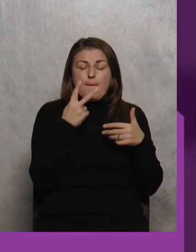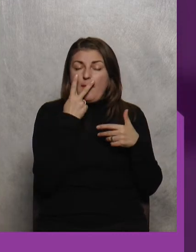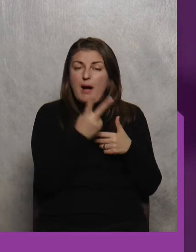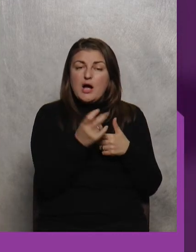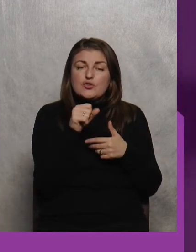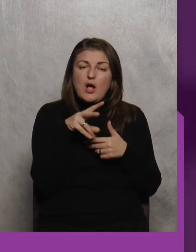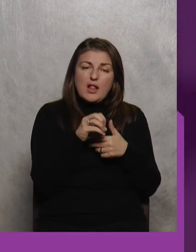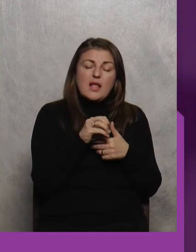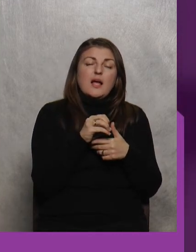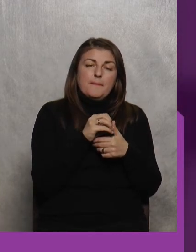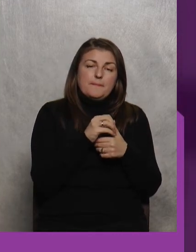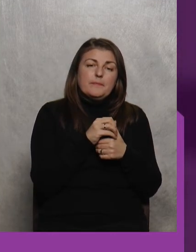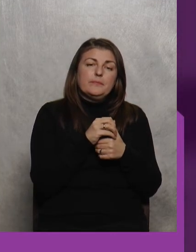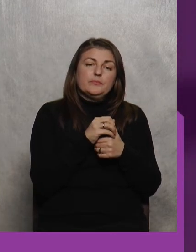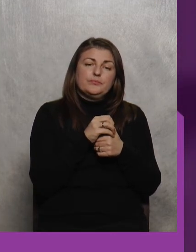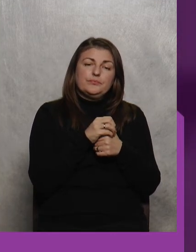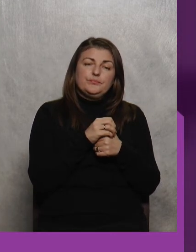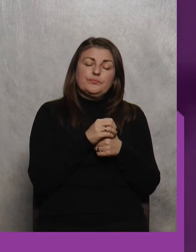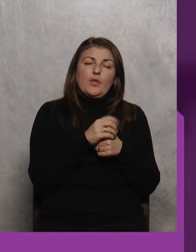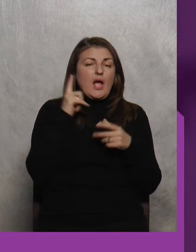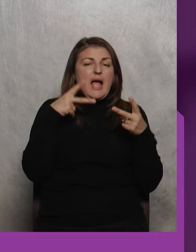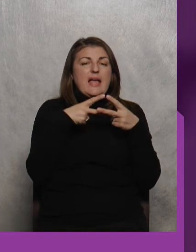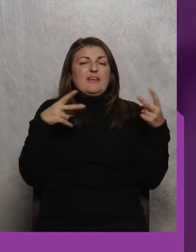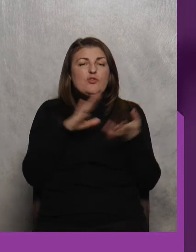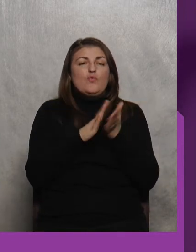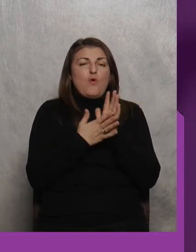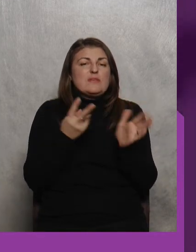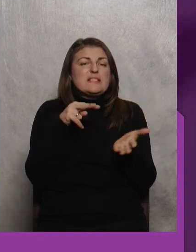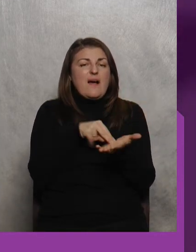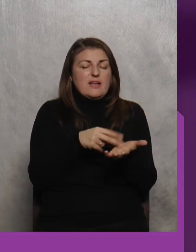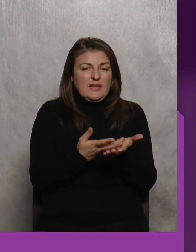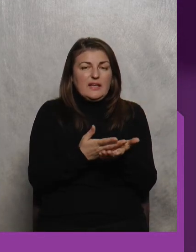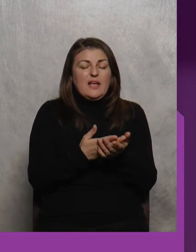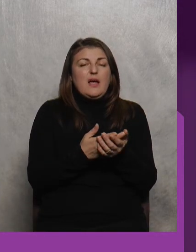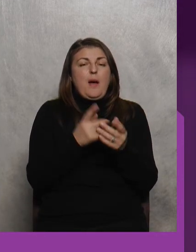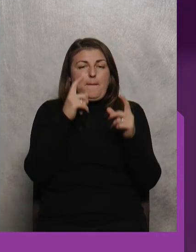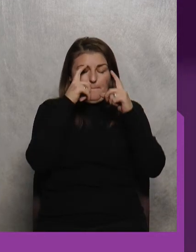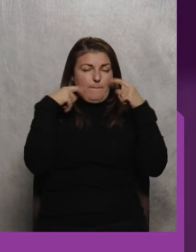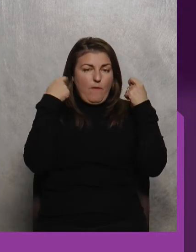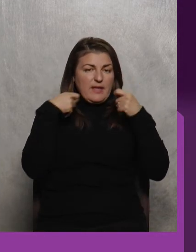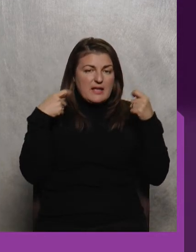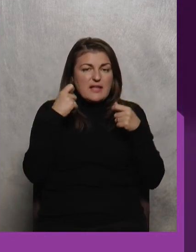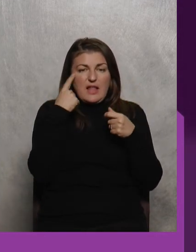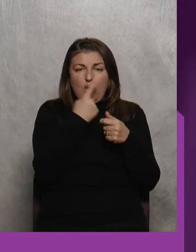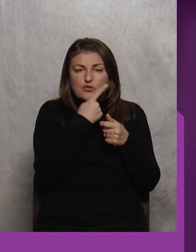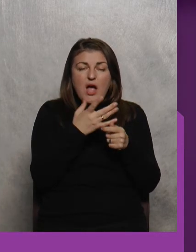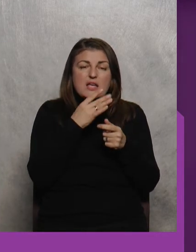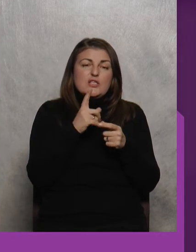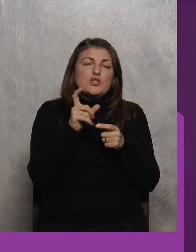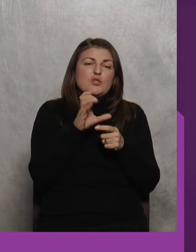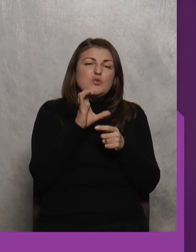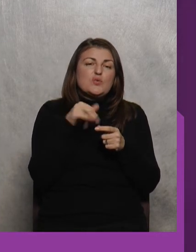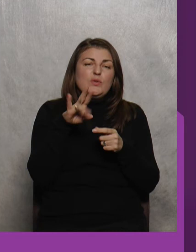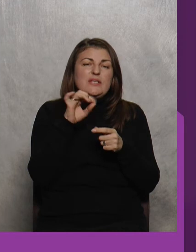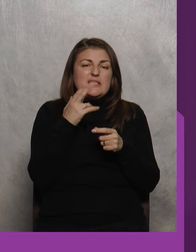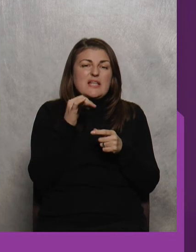слабобачучою, але, бачите, в рівні умови ставлять пов'язки на очах, і Судніцина